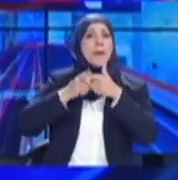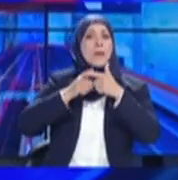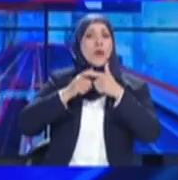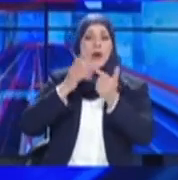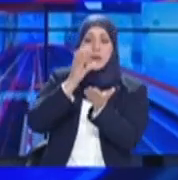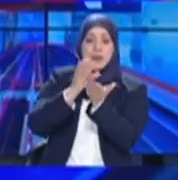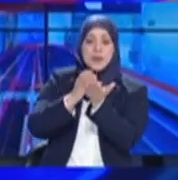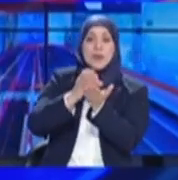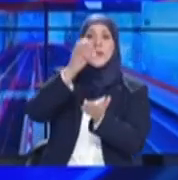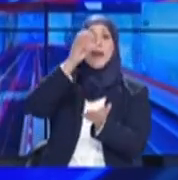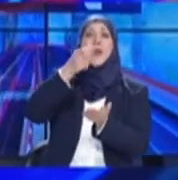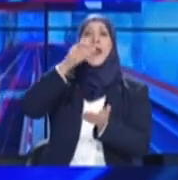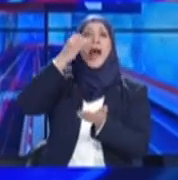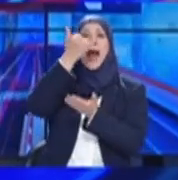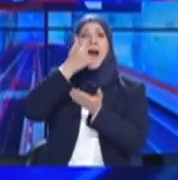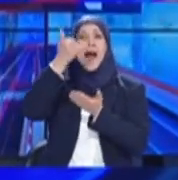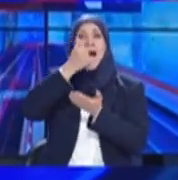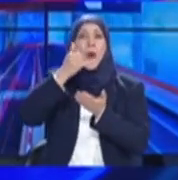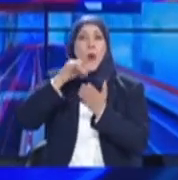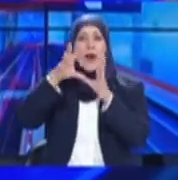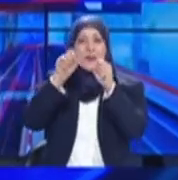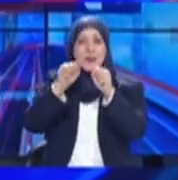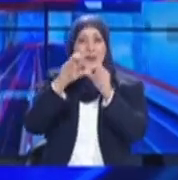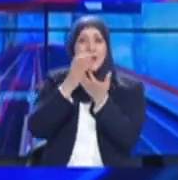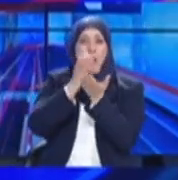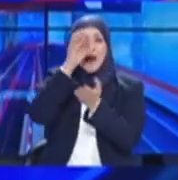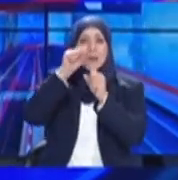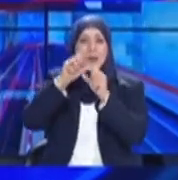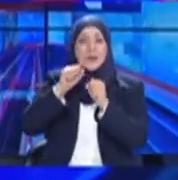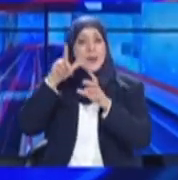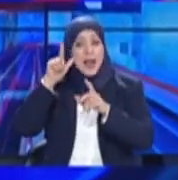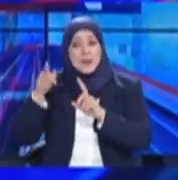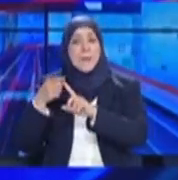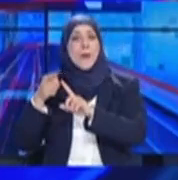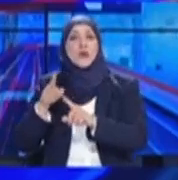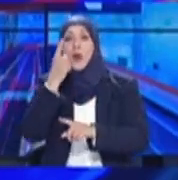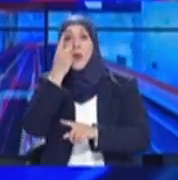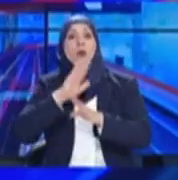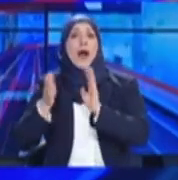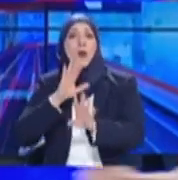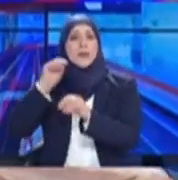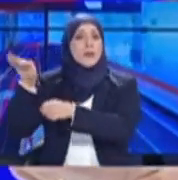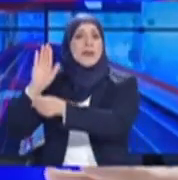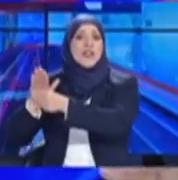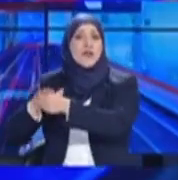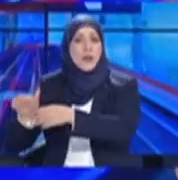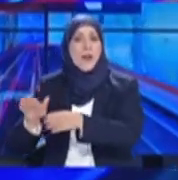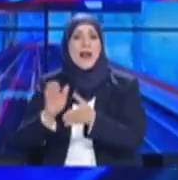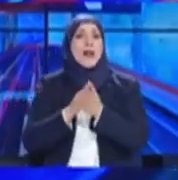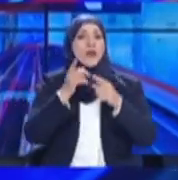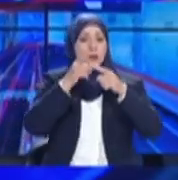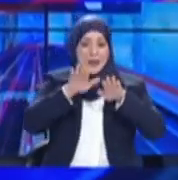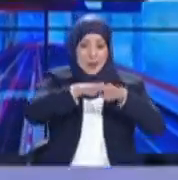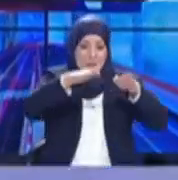الى فينا عليه التعقيم متواصل لكل الاسطح اللي كنتوا